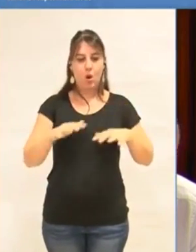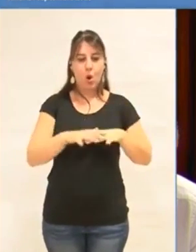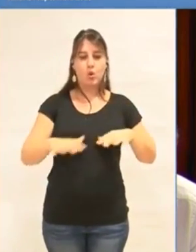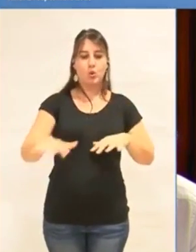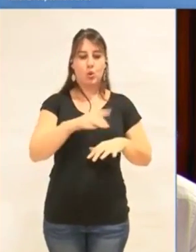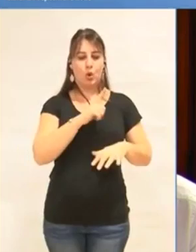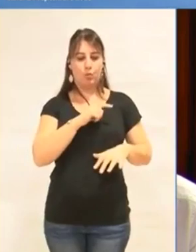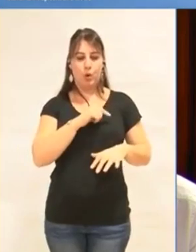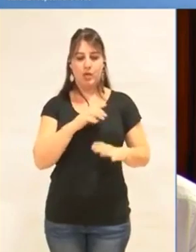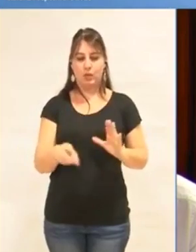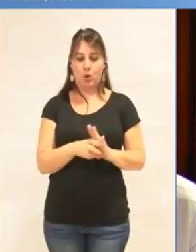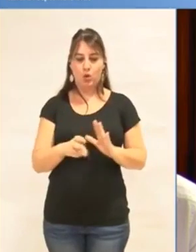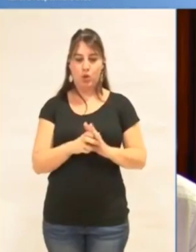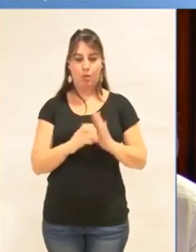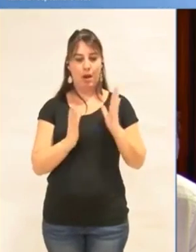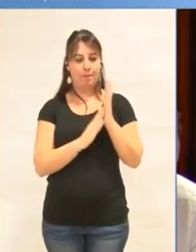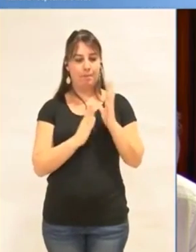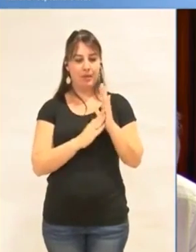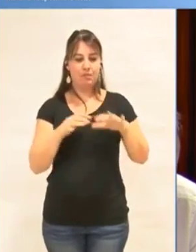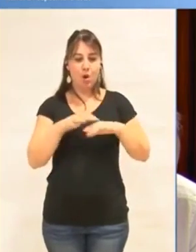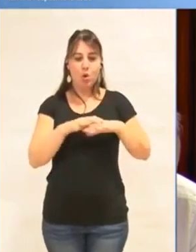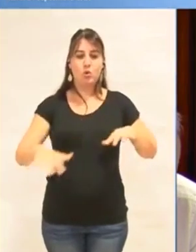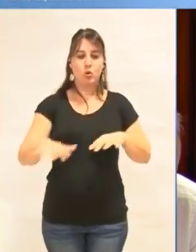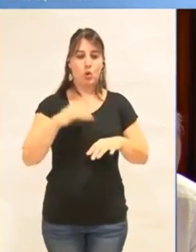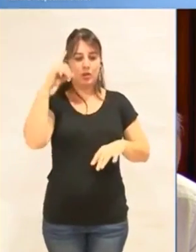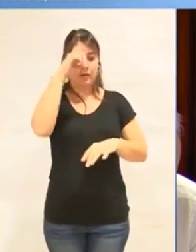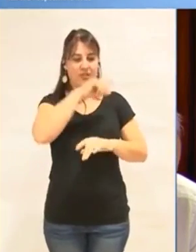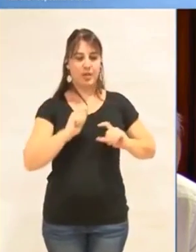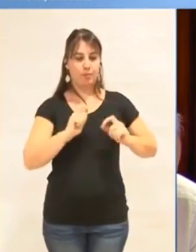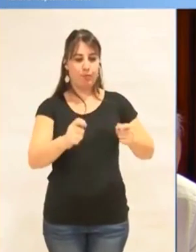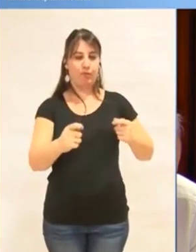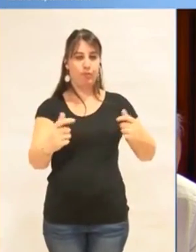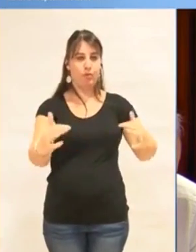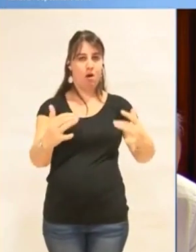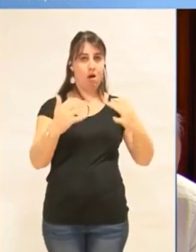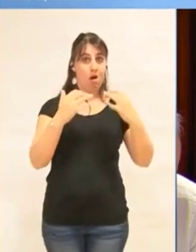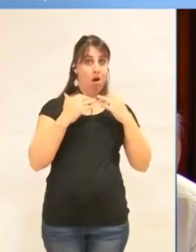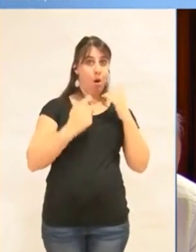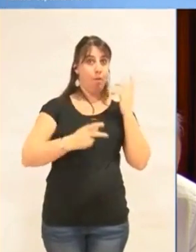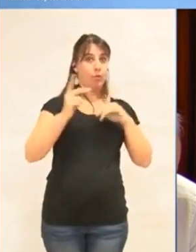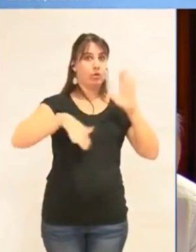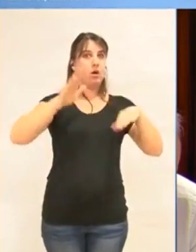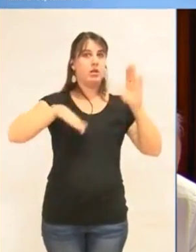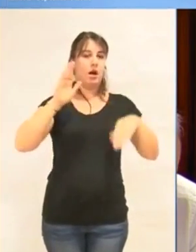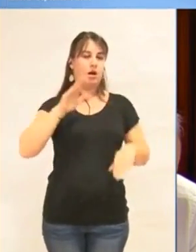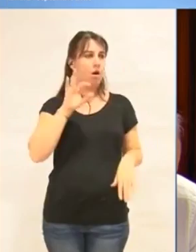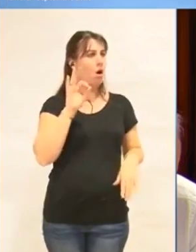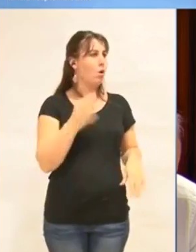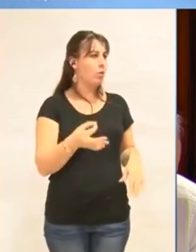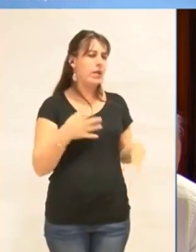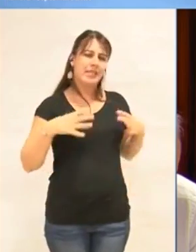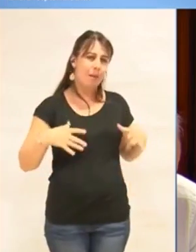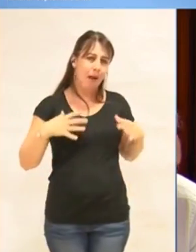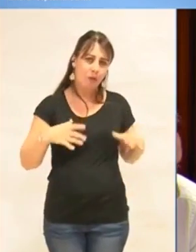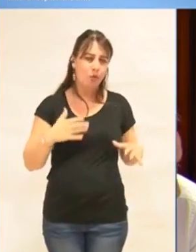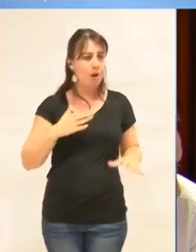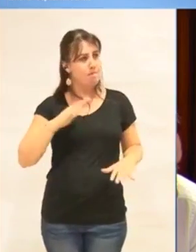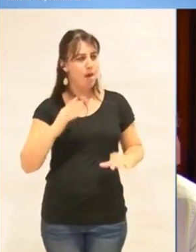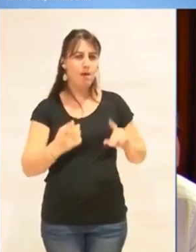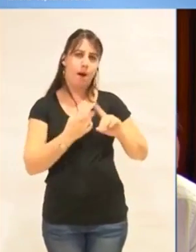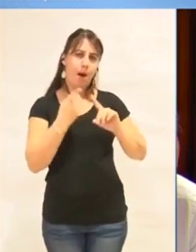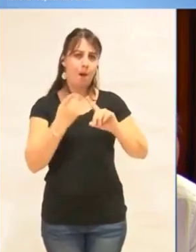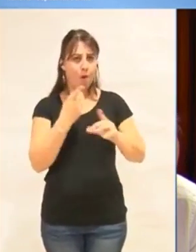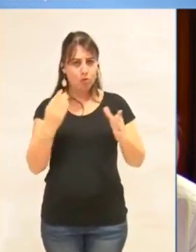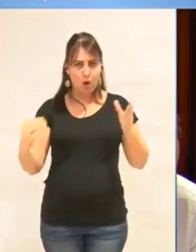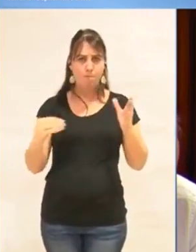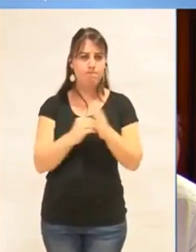Grenoble la prime zone difficile pour la rendre plus attractive. Ça me paraît, ça en revanche, même si ce n'est pas de notre ressort, important de le